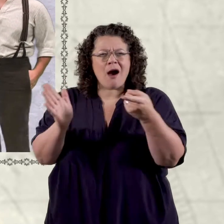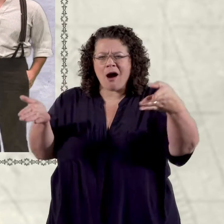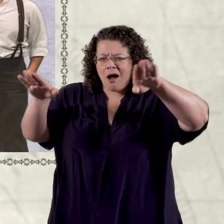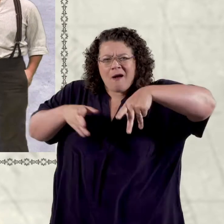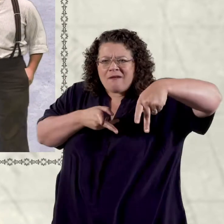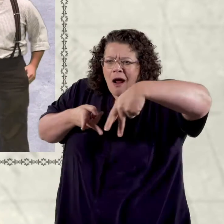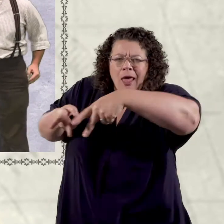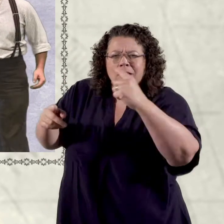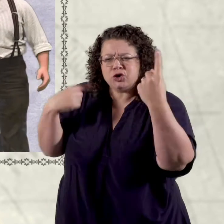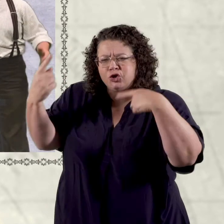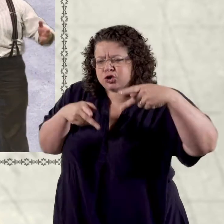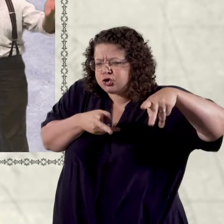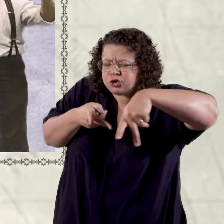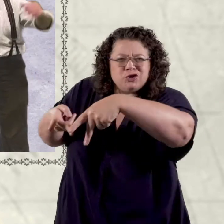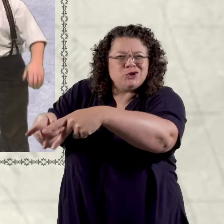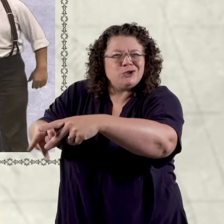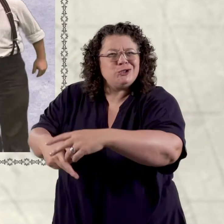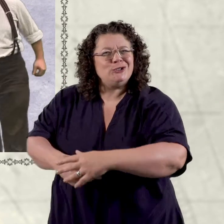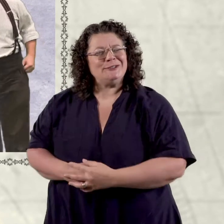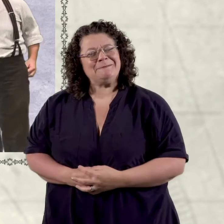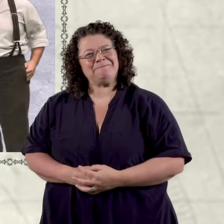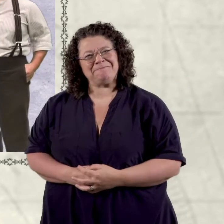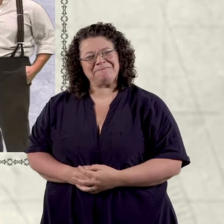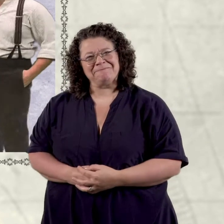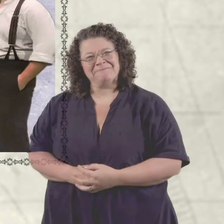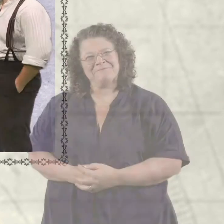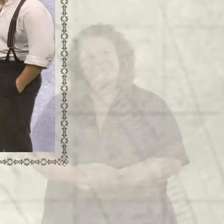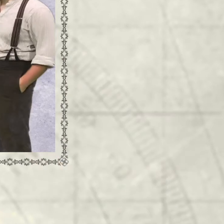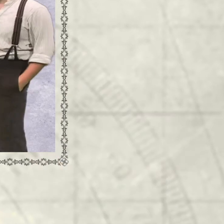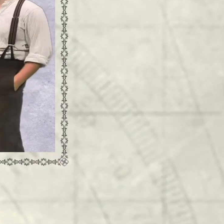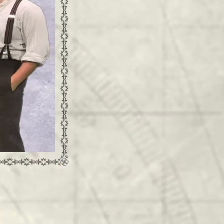hen afon prysor yn canu yn y cwm.